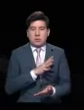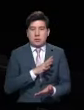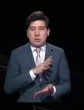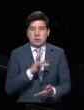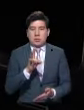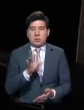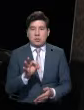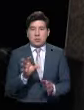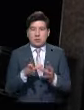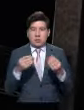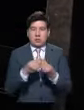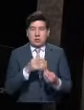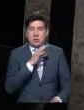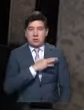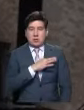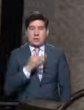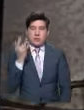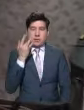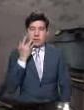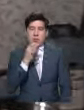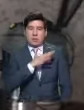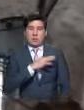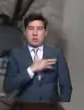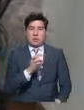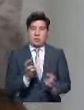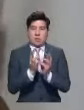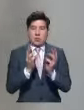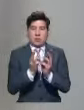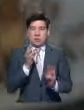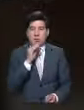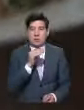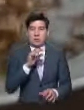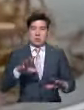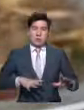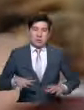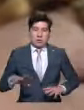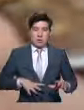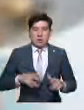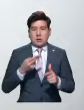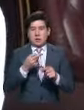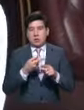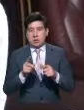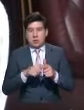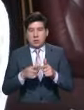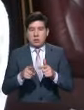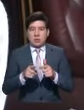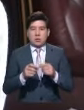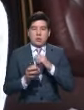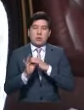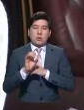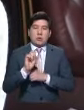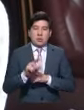шаңырағында қолданып, адыраспанды жиі түтетеді. Дайын шөпті кейде базардан, кейде оңтүстік өңірден арнайы теріп әкеледі. Сыртқы